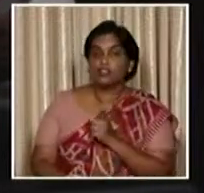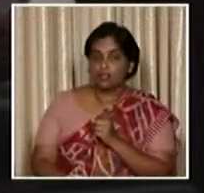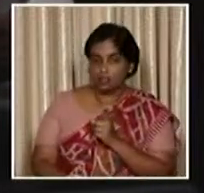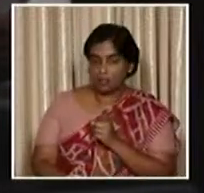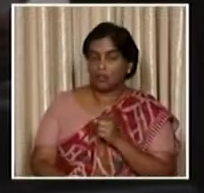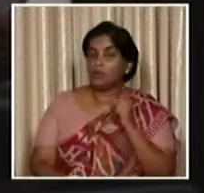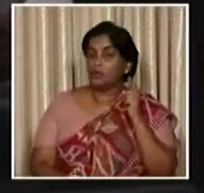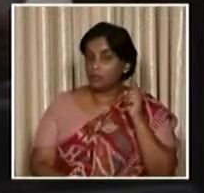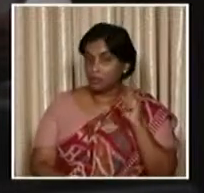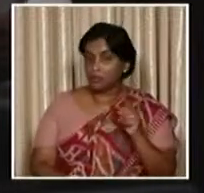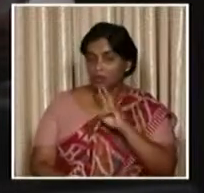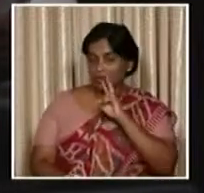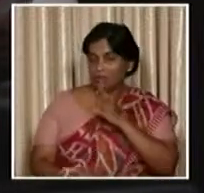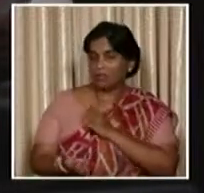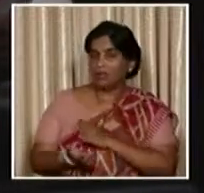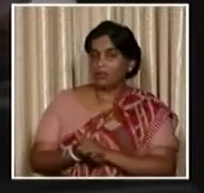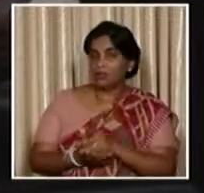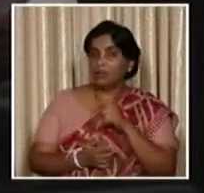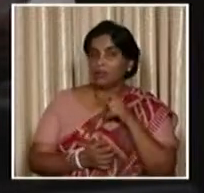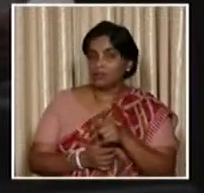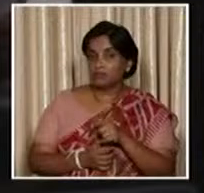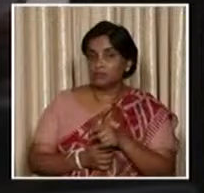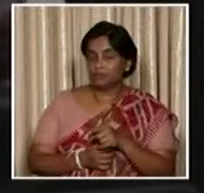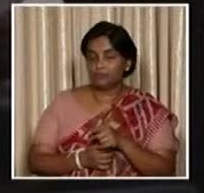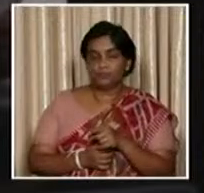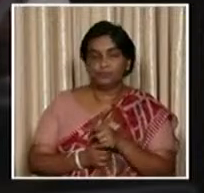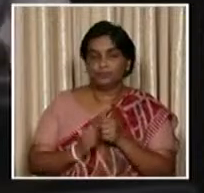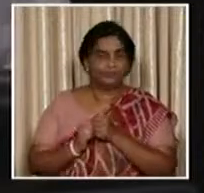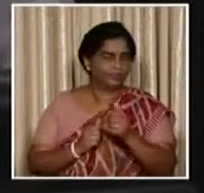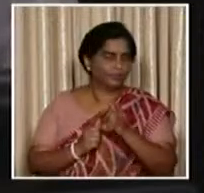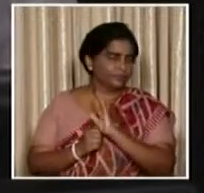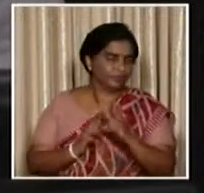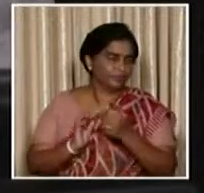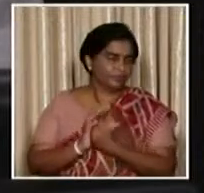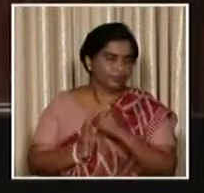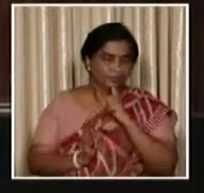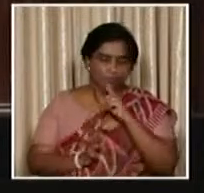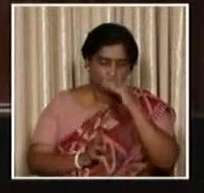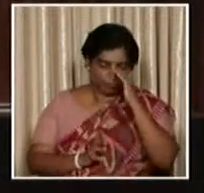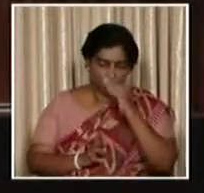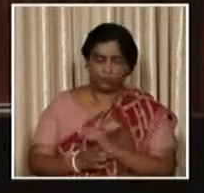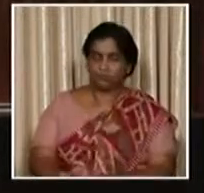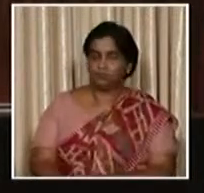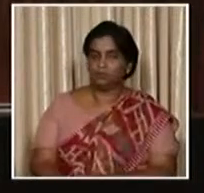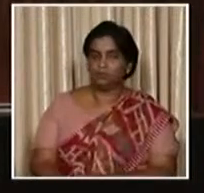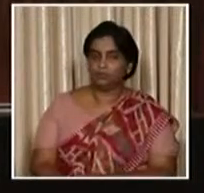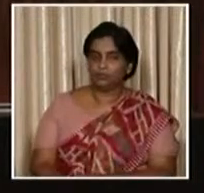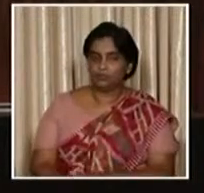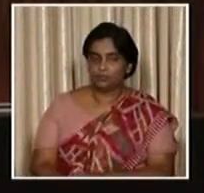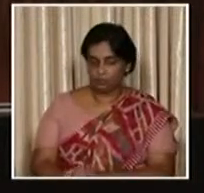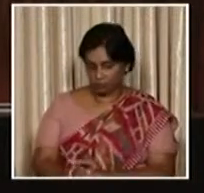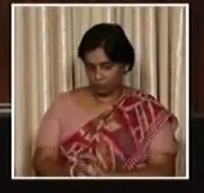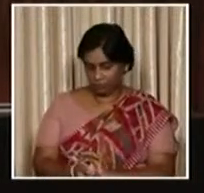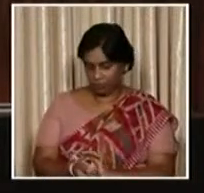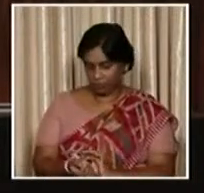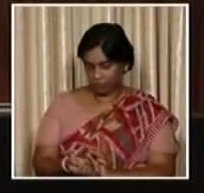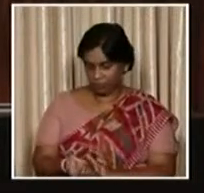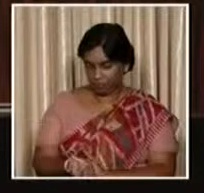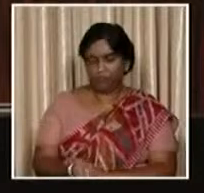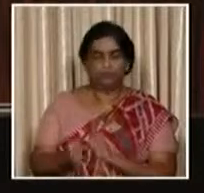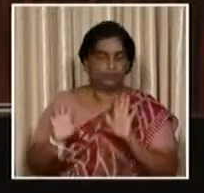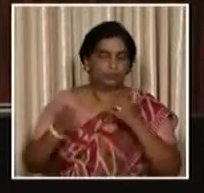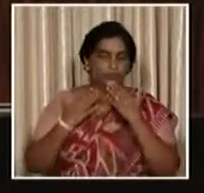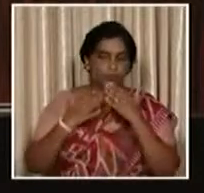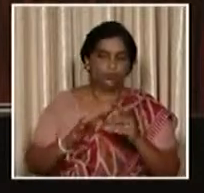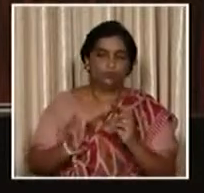ඒ නිසා තමුන්නාසේ නොමග යවලා මේ මේ මේ වැඩේ කරන්න දෙන්න බා කරු කතාලායක. වරප්‍රසාද මතු කරන අවස්ථාවේ තමයි එතුමා මේ කාරණේ මතු කරේ. බොහොම ස්තුතියි